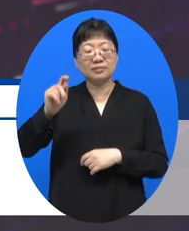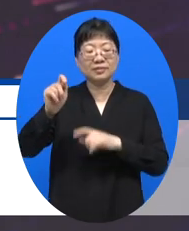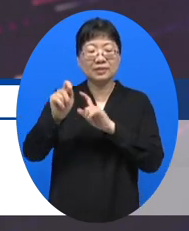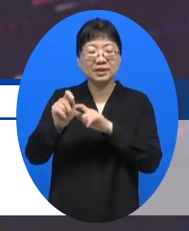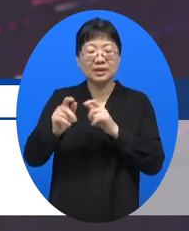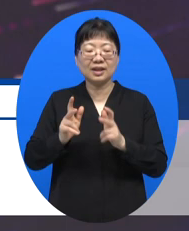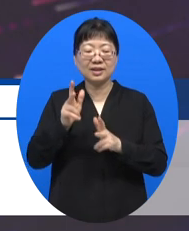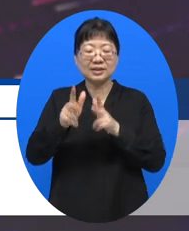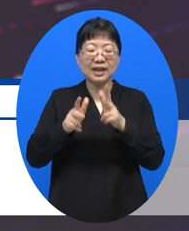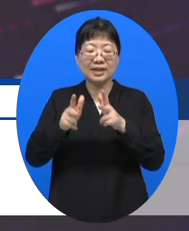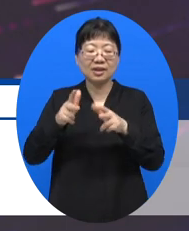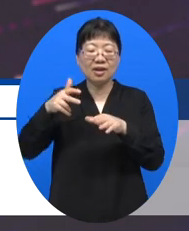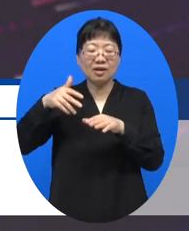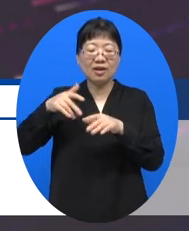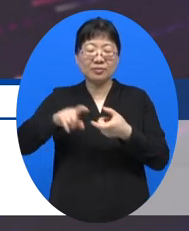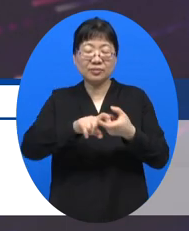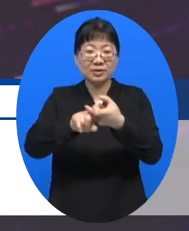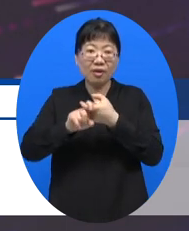산학연